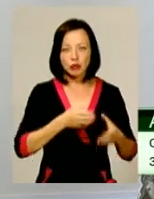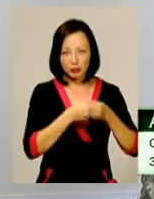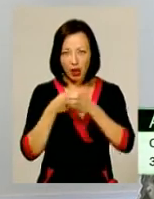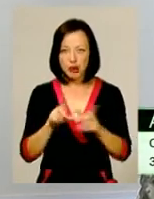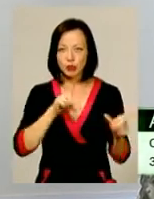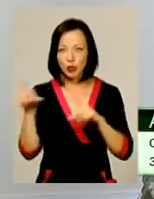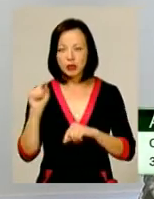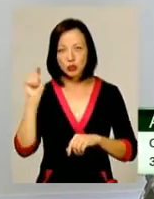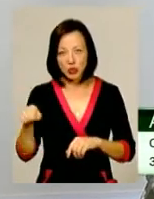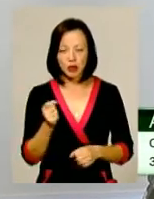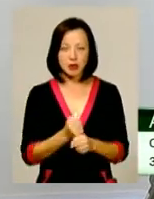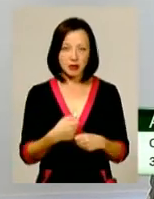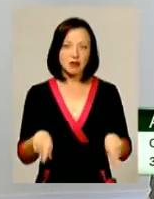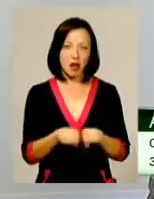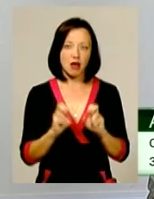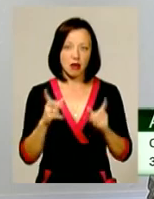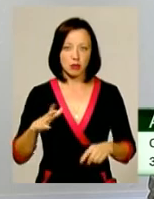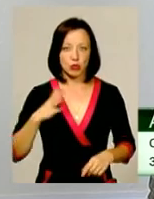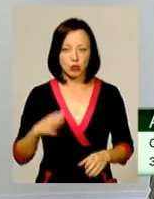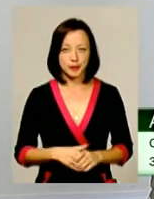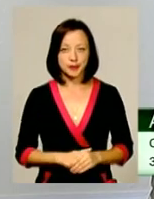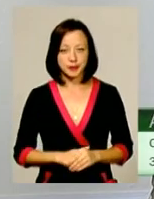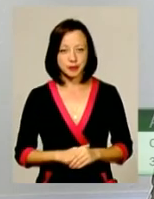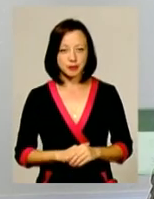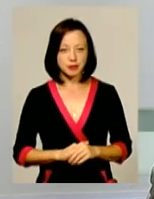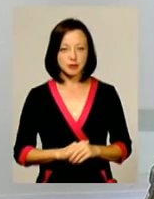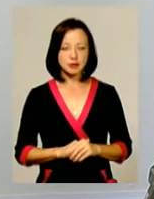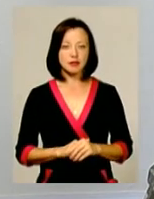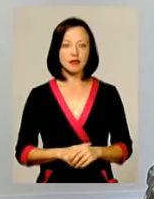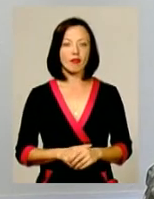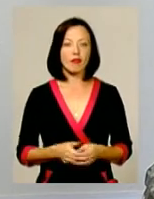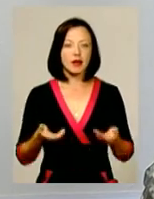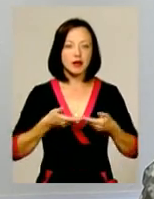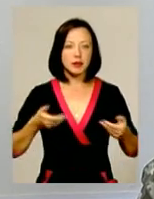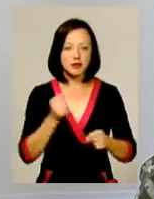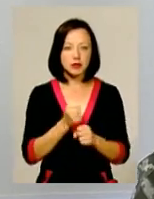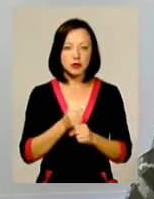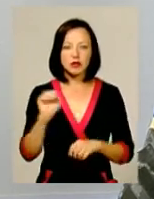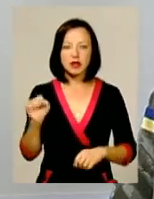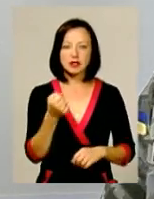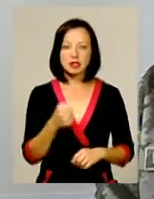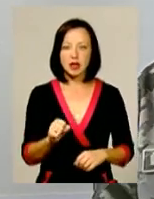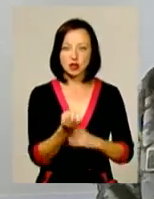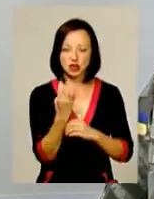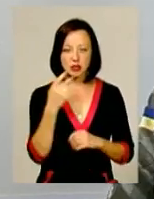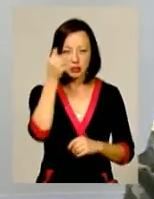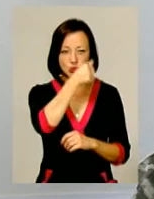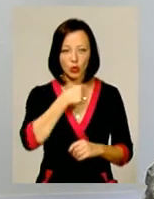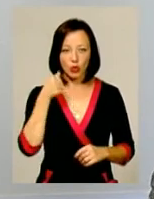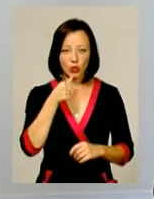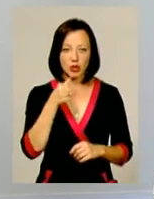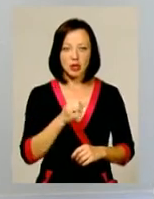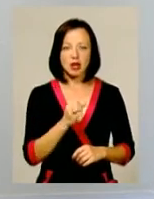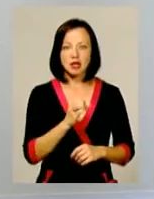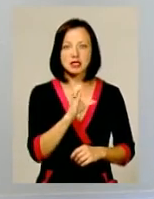де ми побували, і відпрацювати так, як ми відпрацювали. Ми відпрацювали в серпні 2014 року